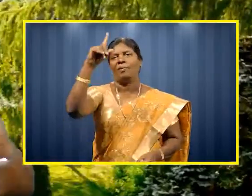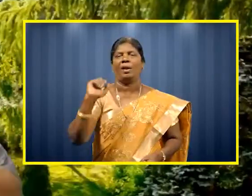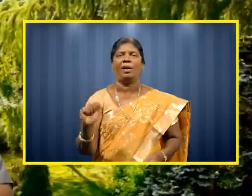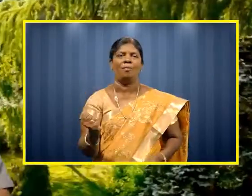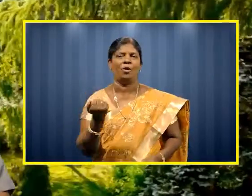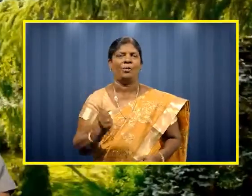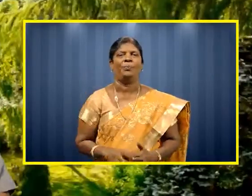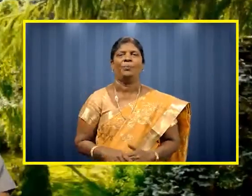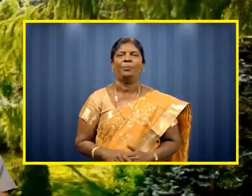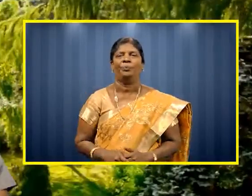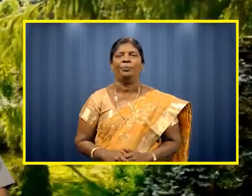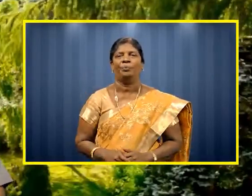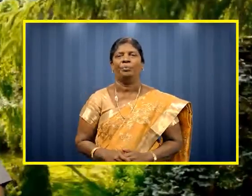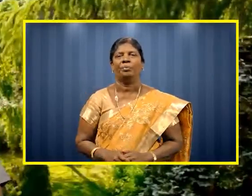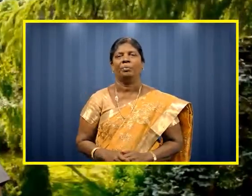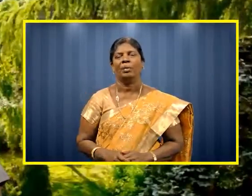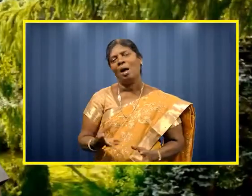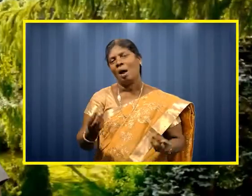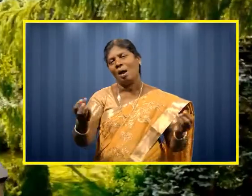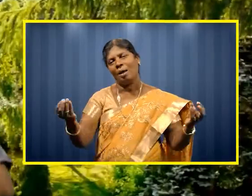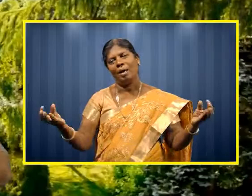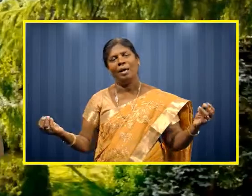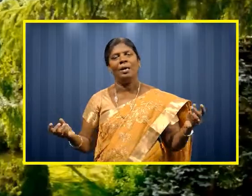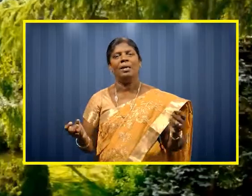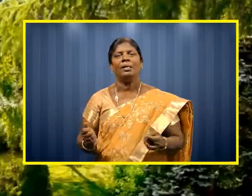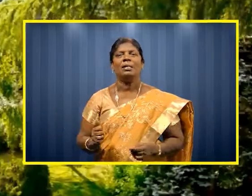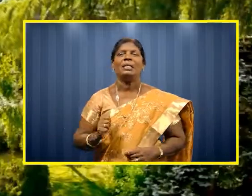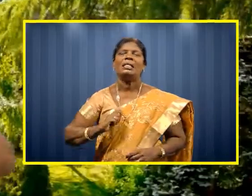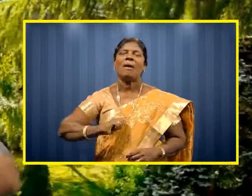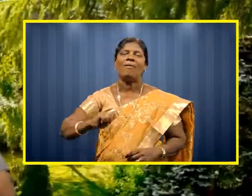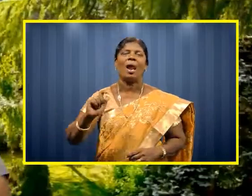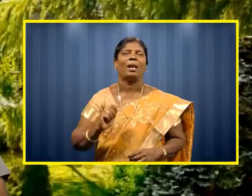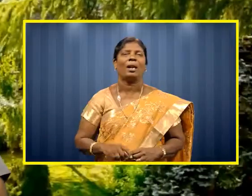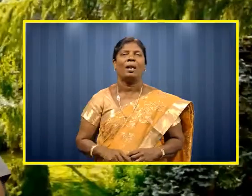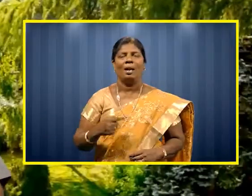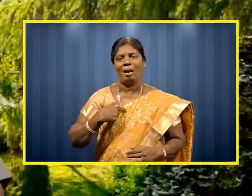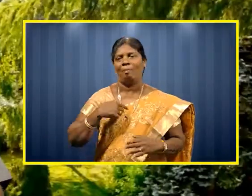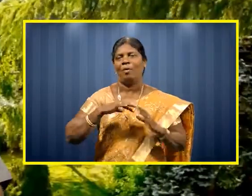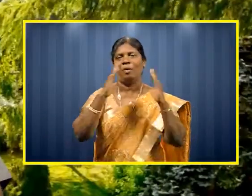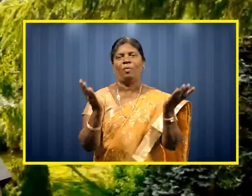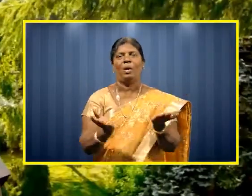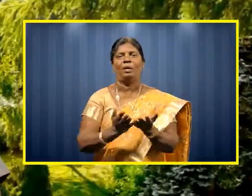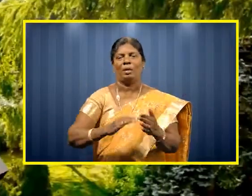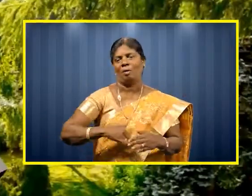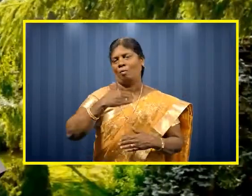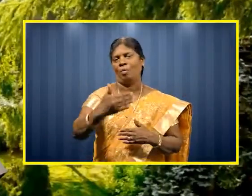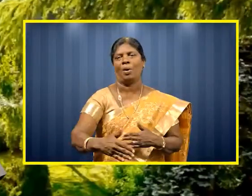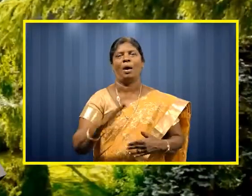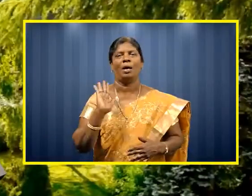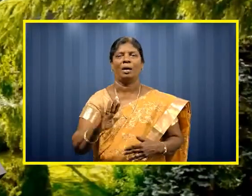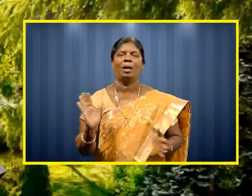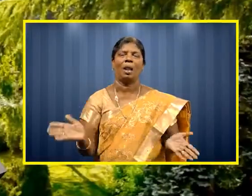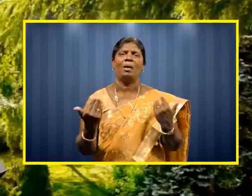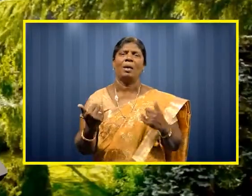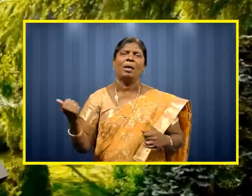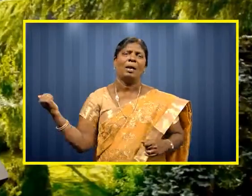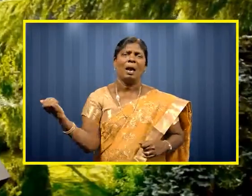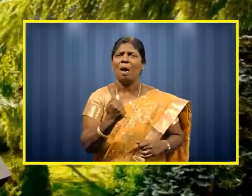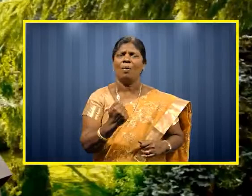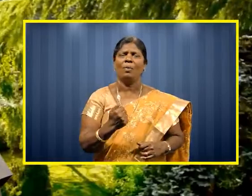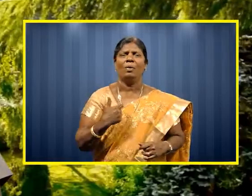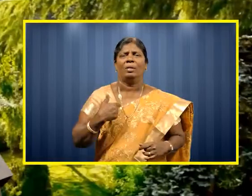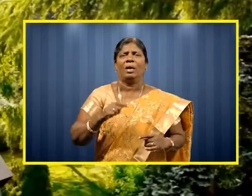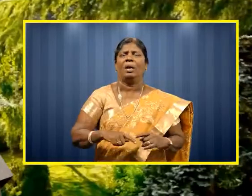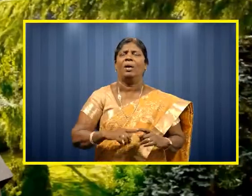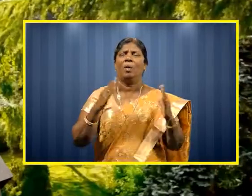நிறைவாக்க அவரால் முடியும். அநேக சவால்கள் இந்த வருடத்தில் உங்களுக்கு முன்பாக இருக்கலாம். இந்த வருடத்தை